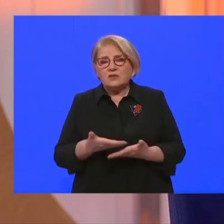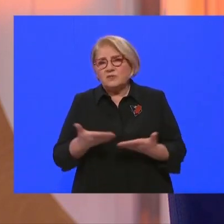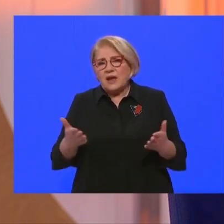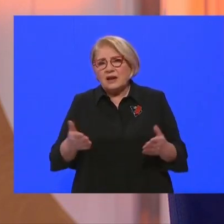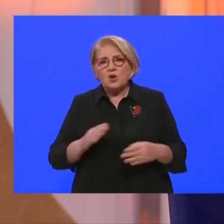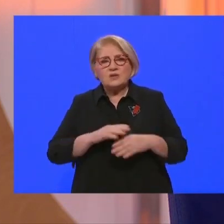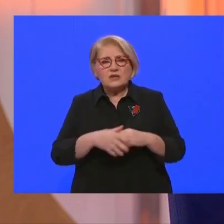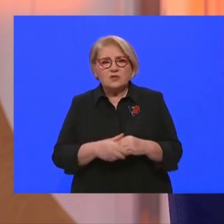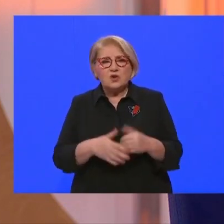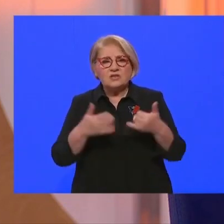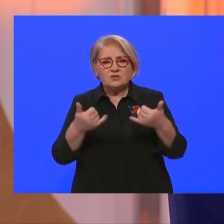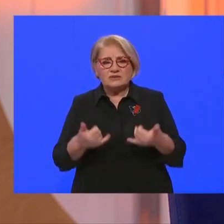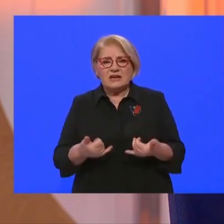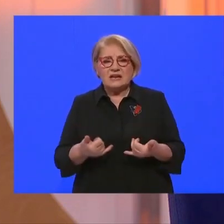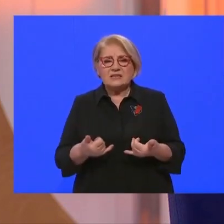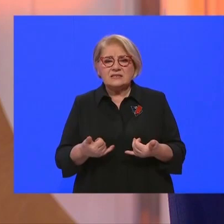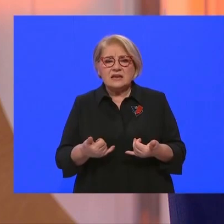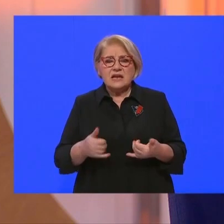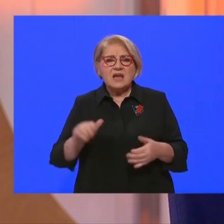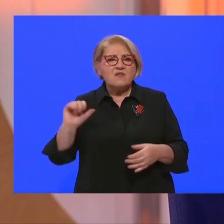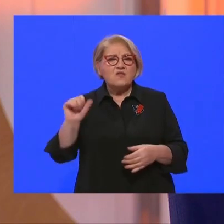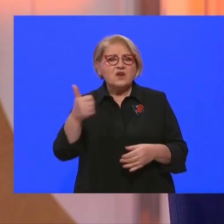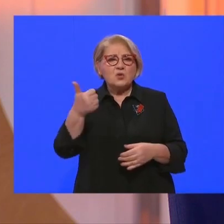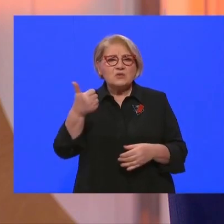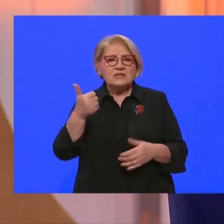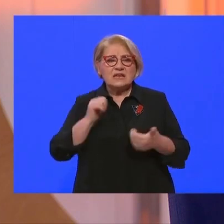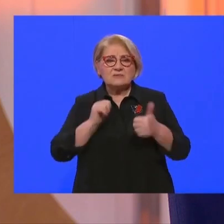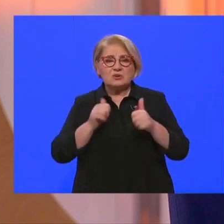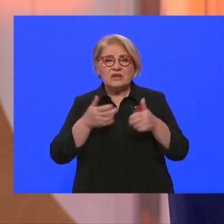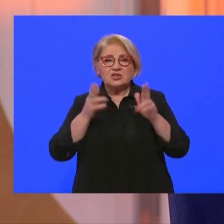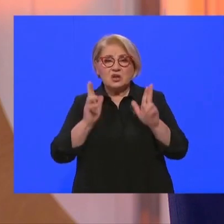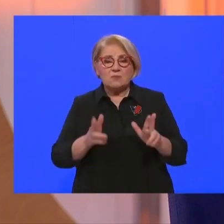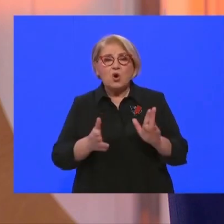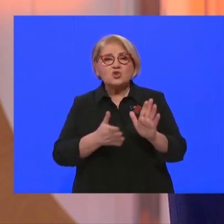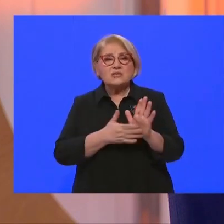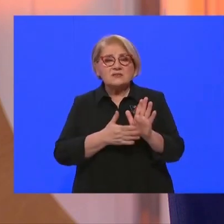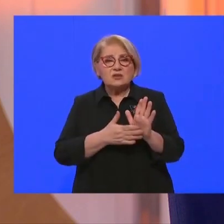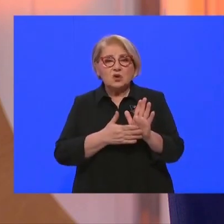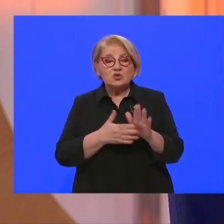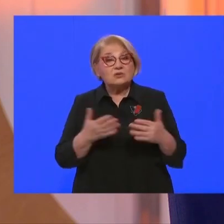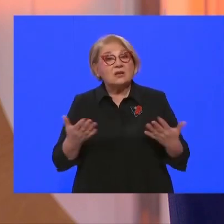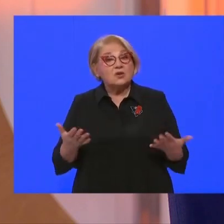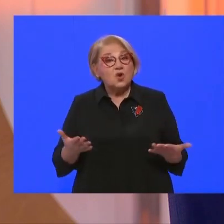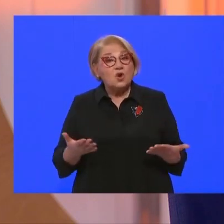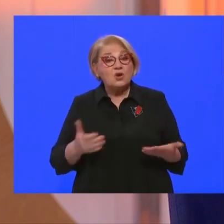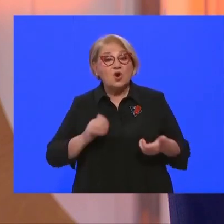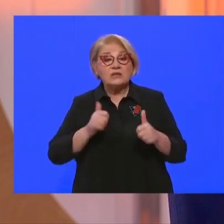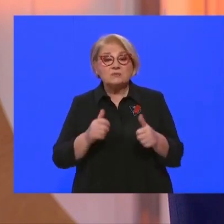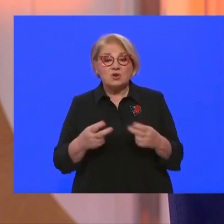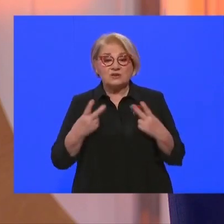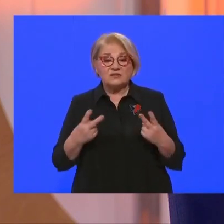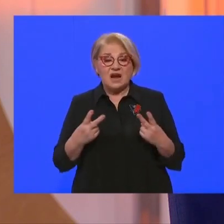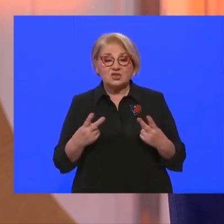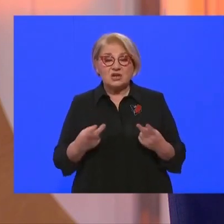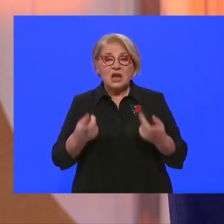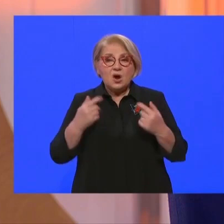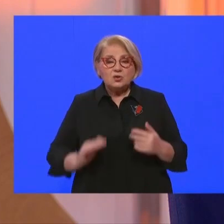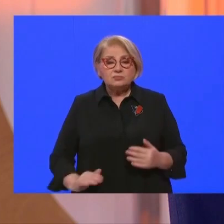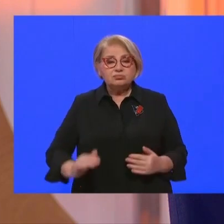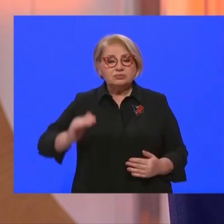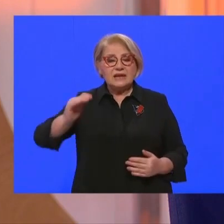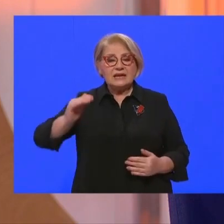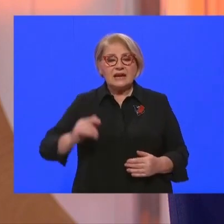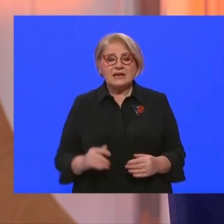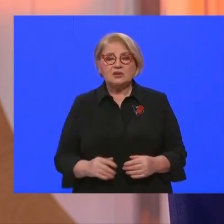čast da nam danas vrhunska sportašica može svjedočiti koliko je sport važan od najranije